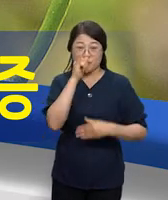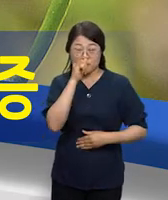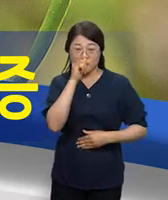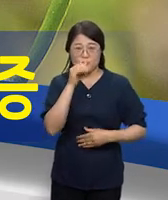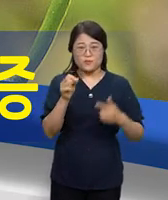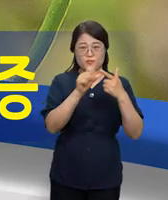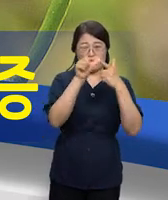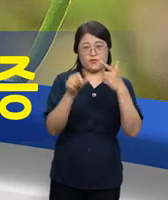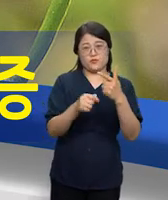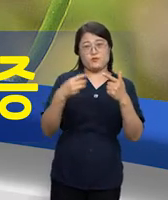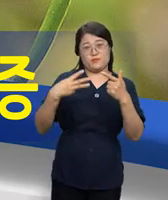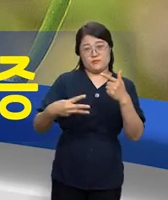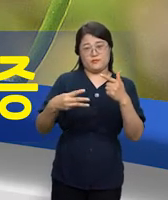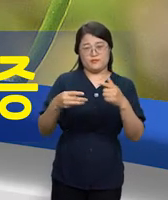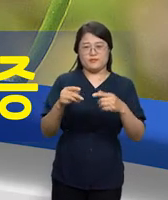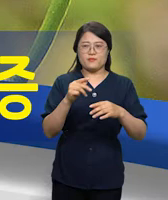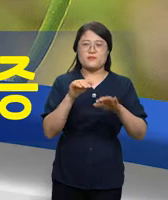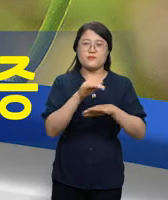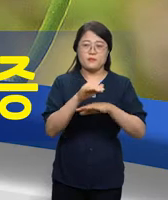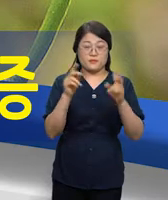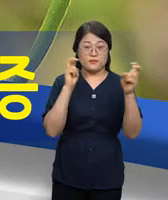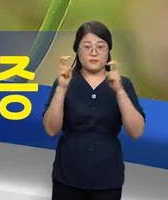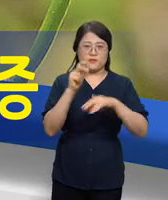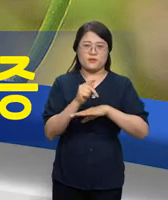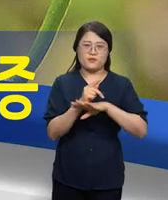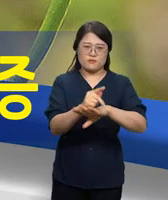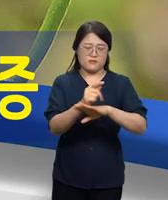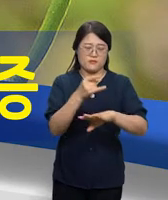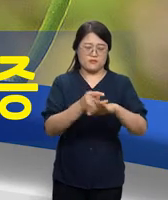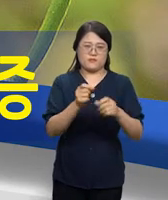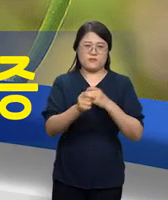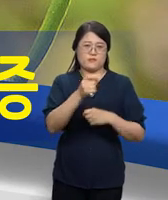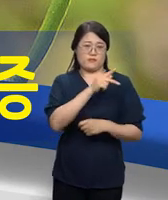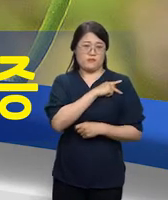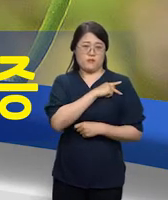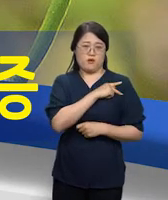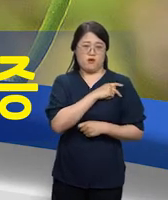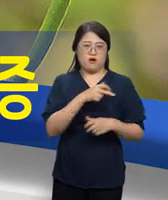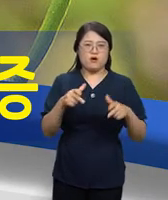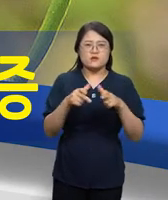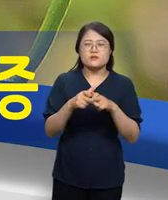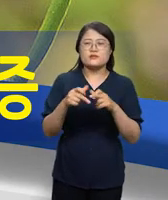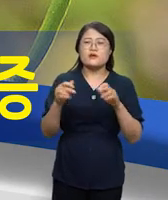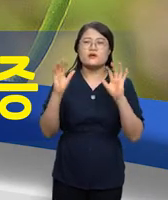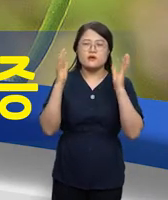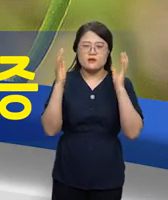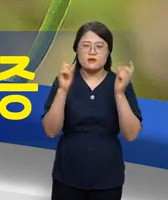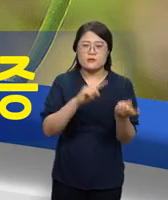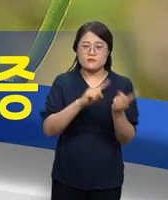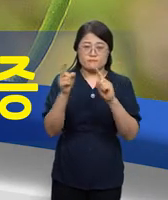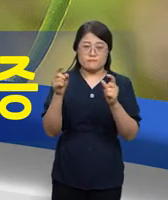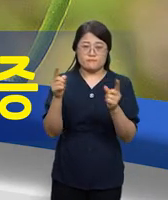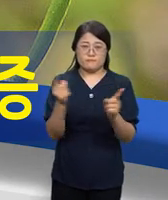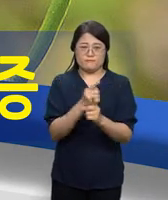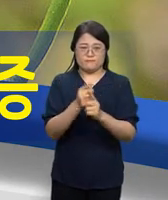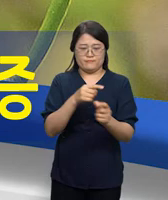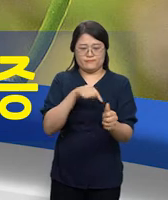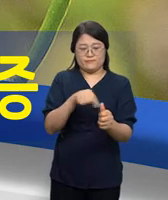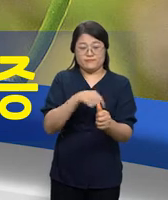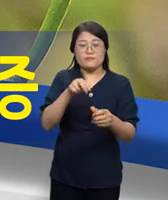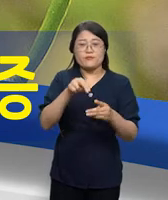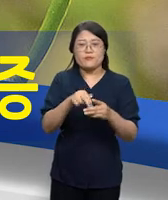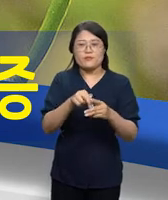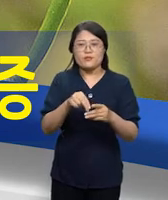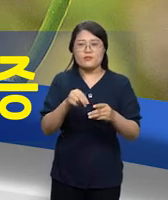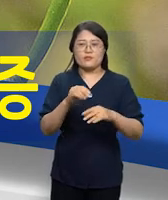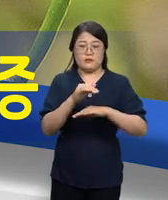3일 주식회사 기아 고객서비스사업부 의왕서비스센터 노사가 지역사회의 소외계층을 위해 의왕시